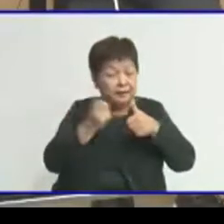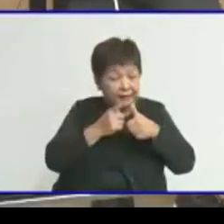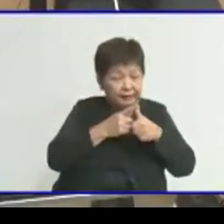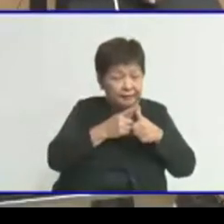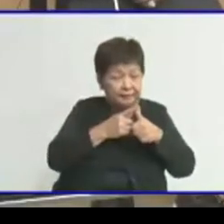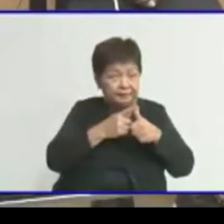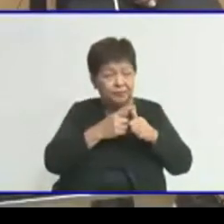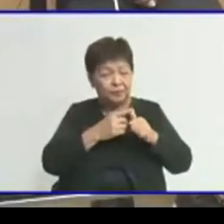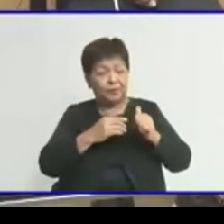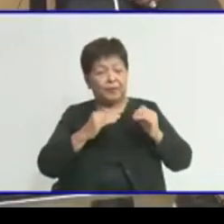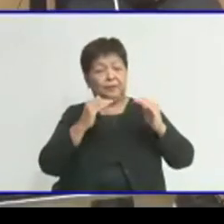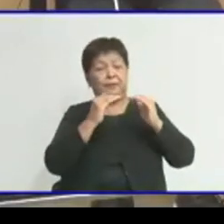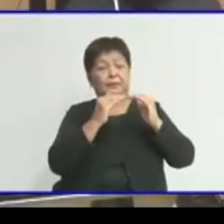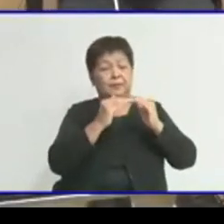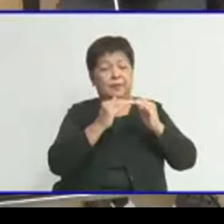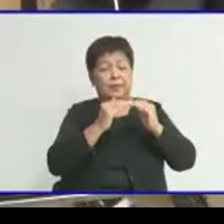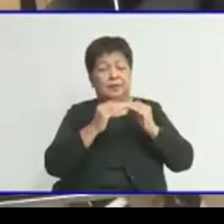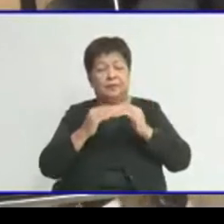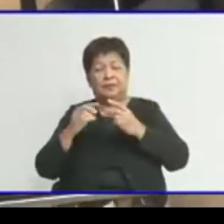to balance ครับผมขอบคุณครับ